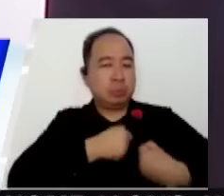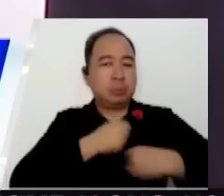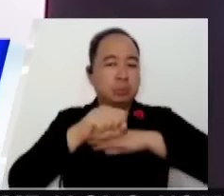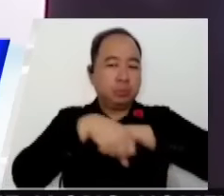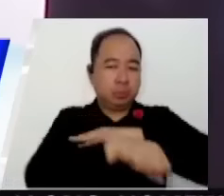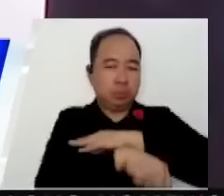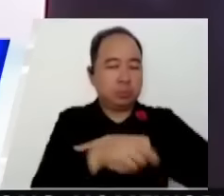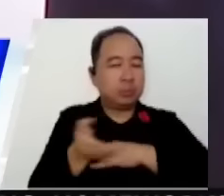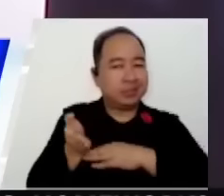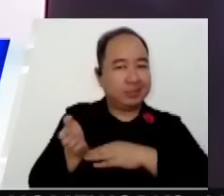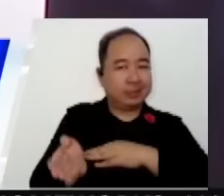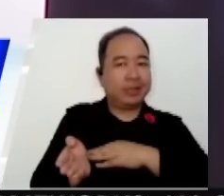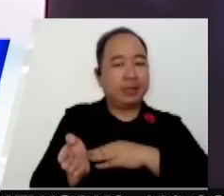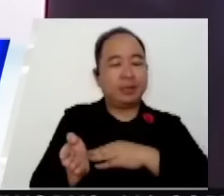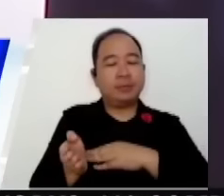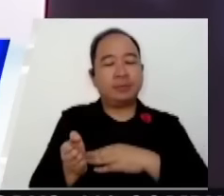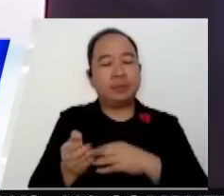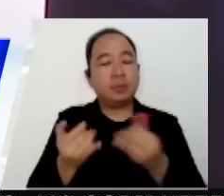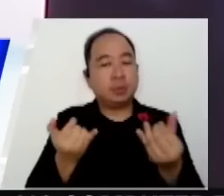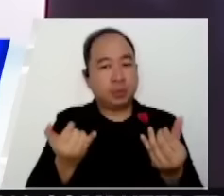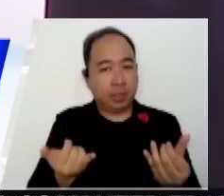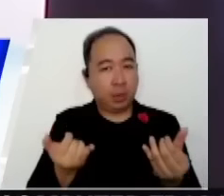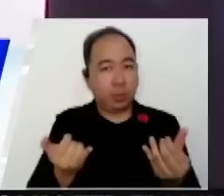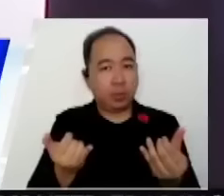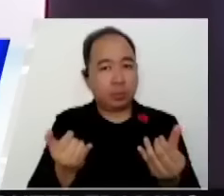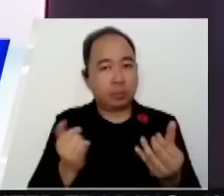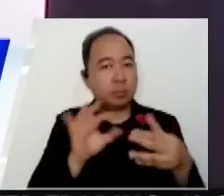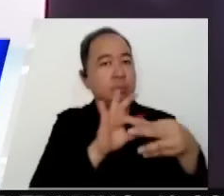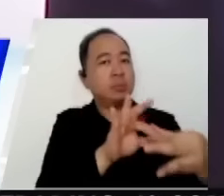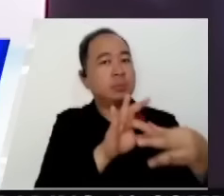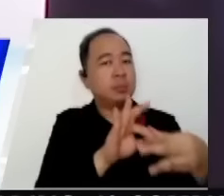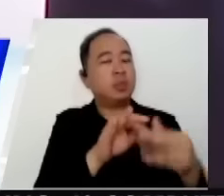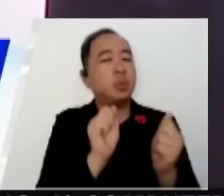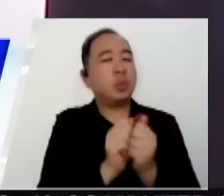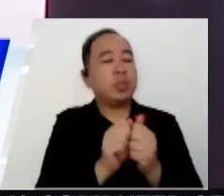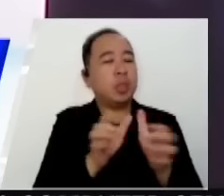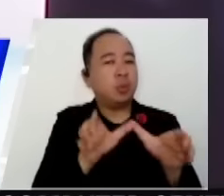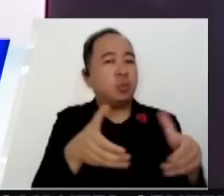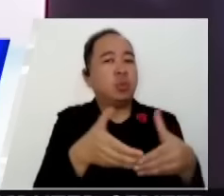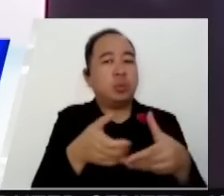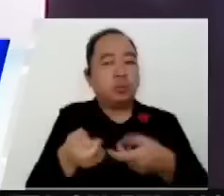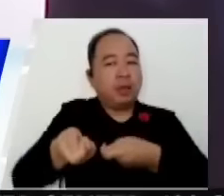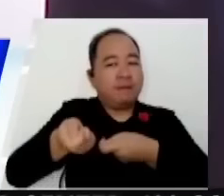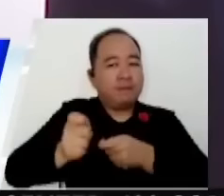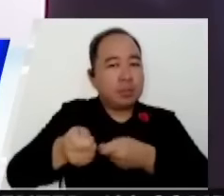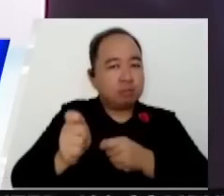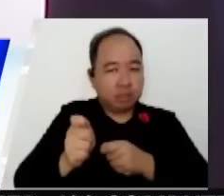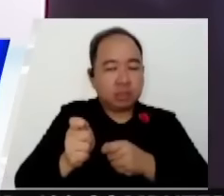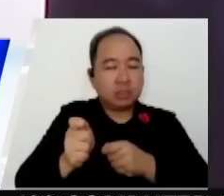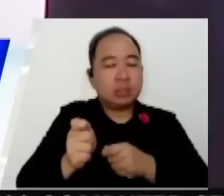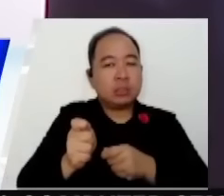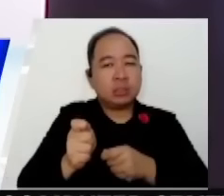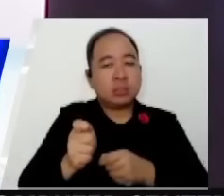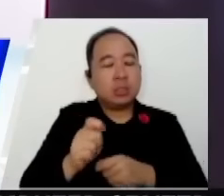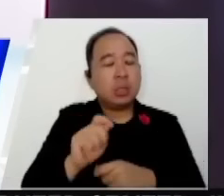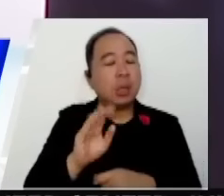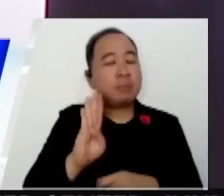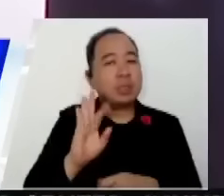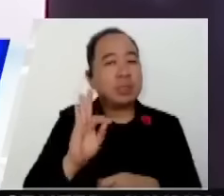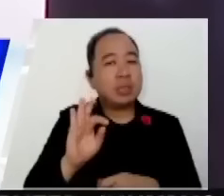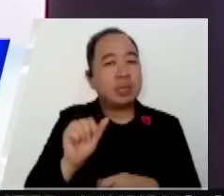But we are now coordinating with the Bureau of Fisheries and Aquatic Resources to make sure na itong ganitong